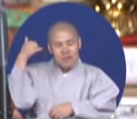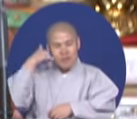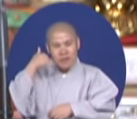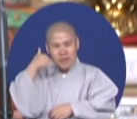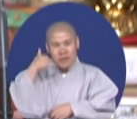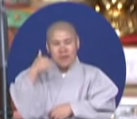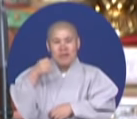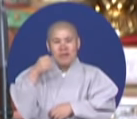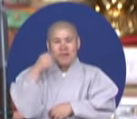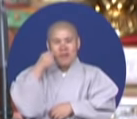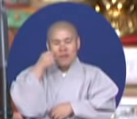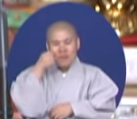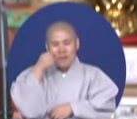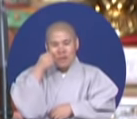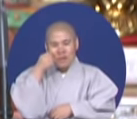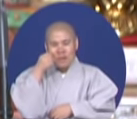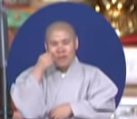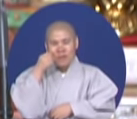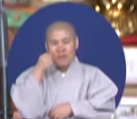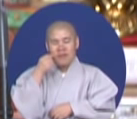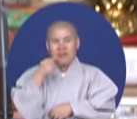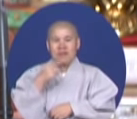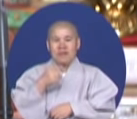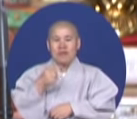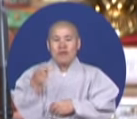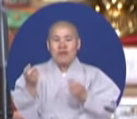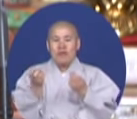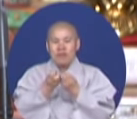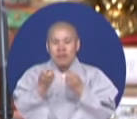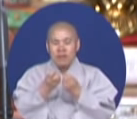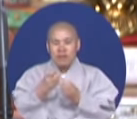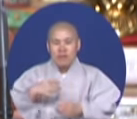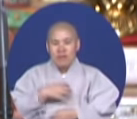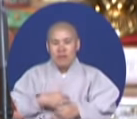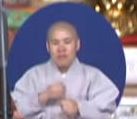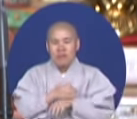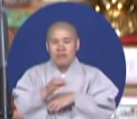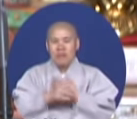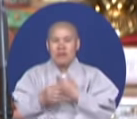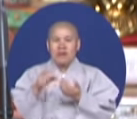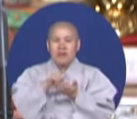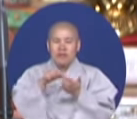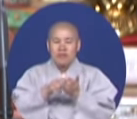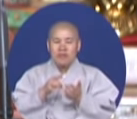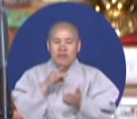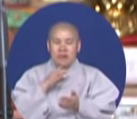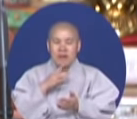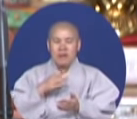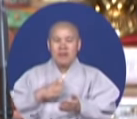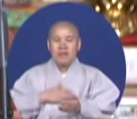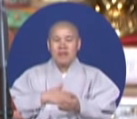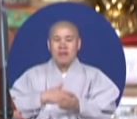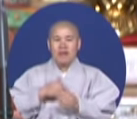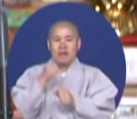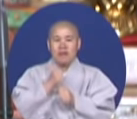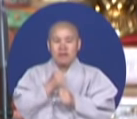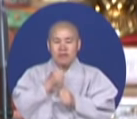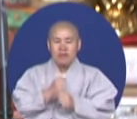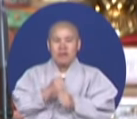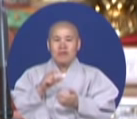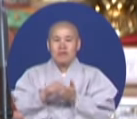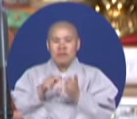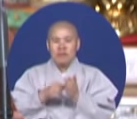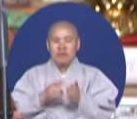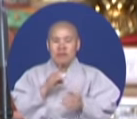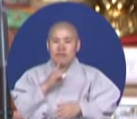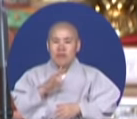될까봐 걱정한다든지, 그러면 그것밖에 안 돼요. 내가 지어놓은 게 그거기 때문에 그거밖에